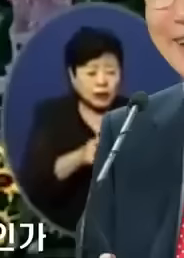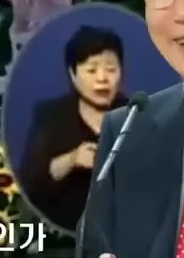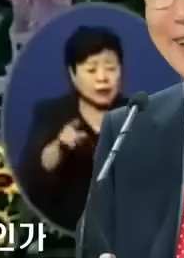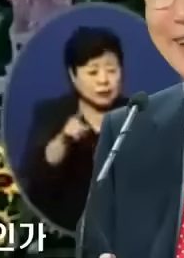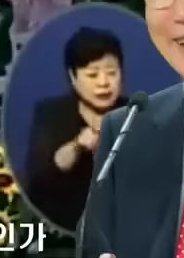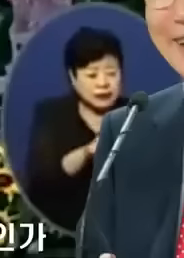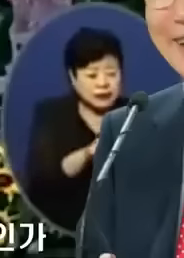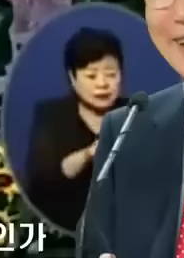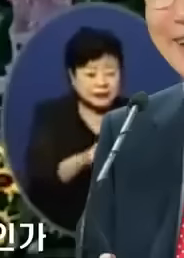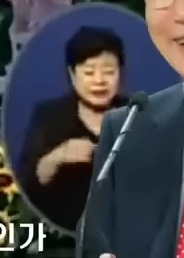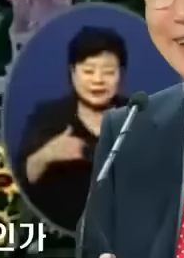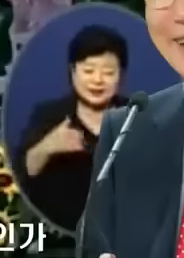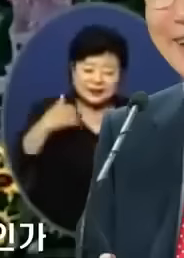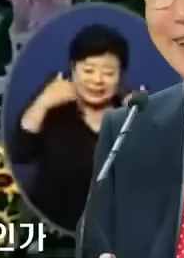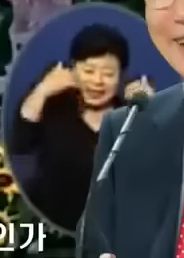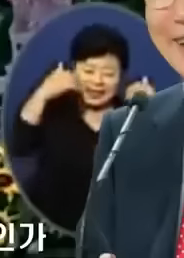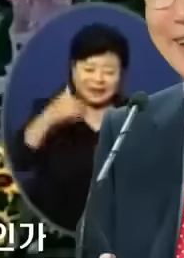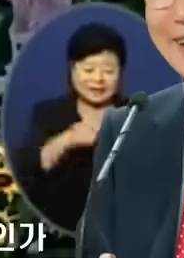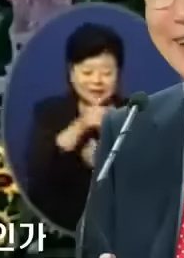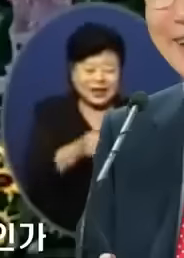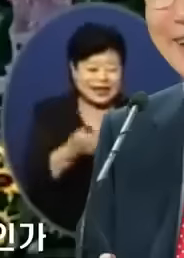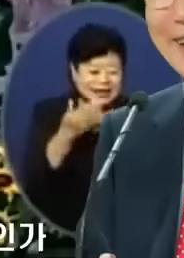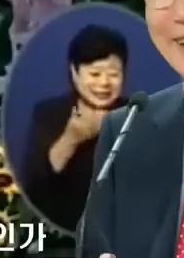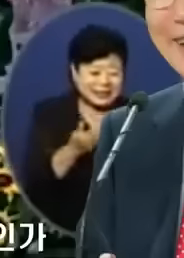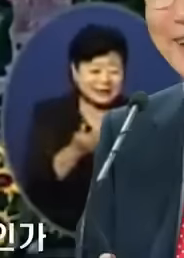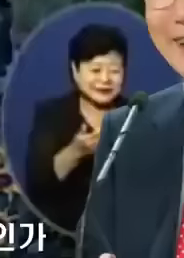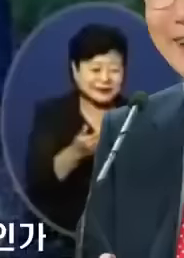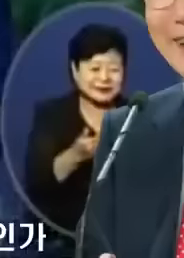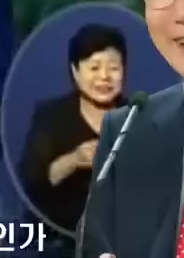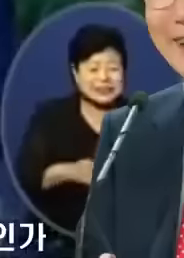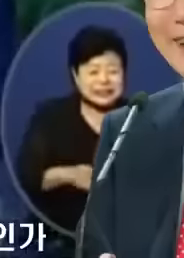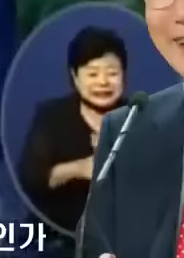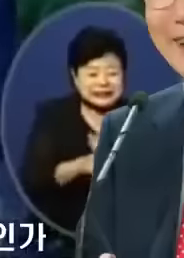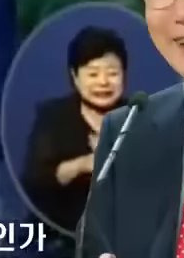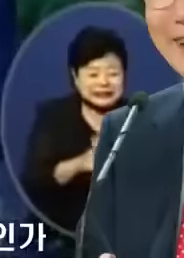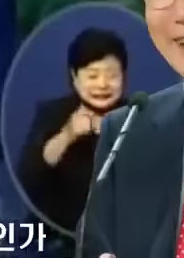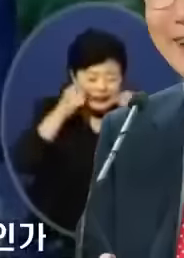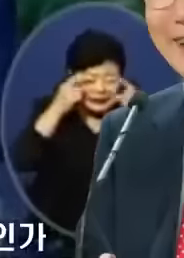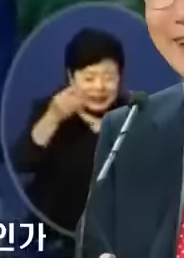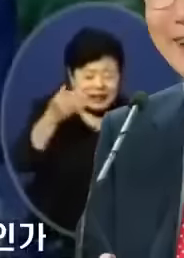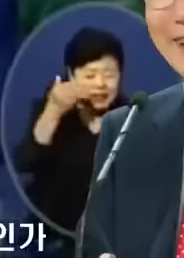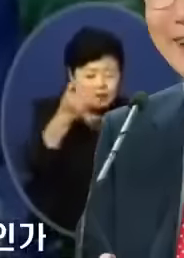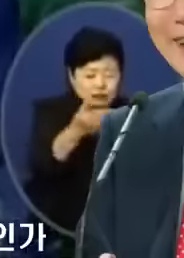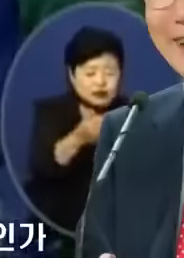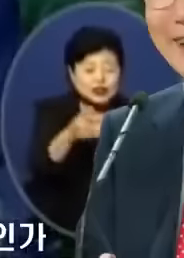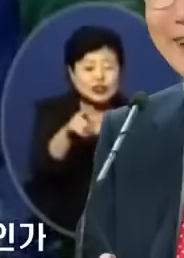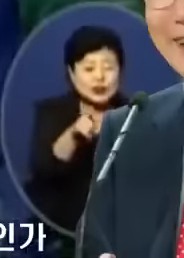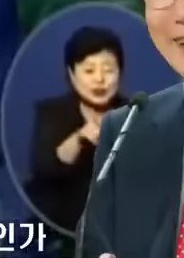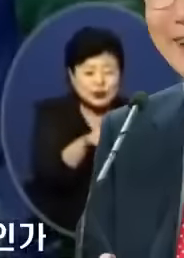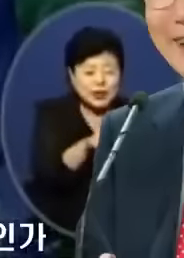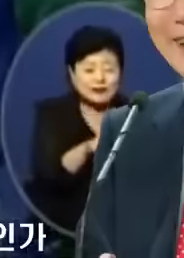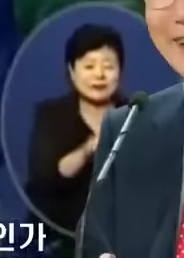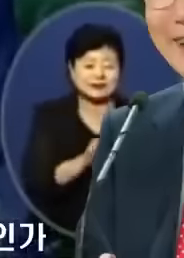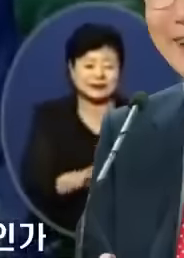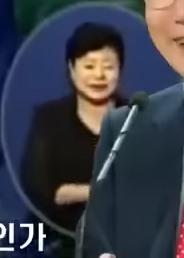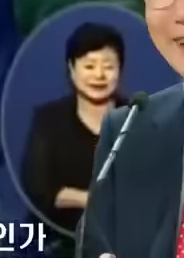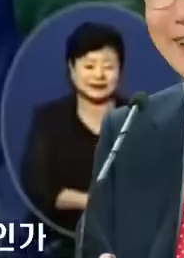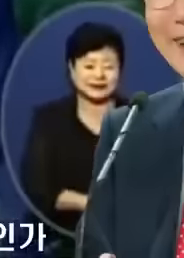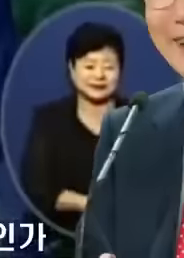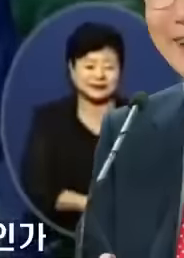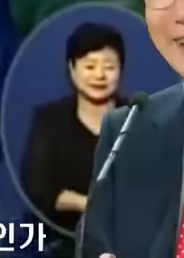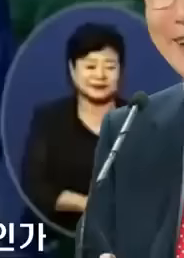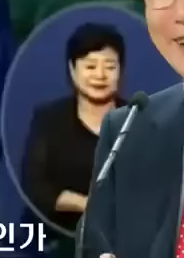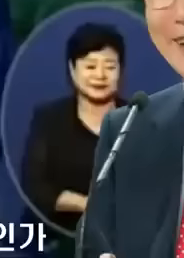신앙이 성장하고 하나님의 섭리하심을 깨달아 알 수 있게 하기 위해서 그렇게 하신다는